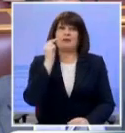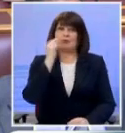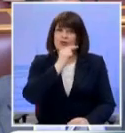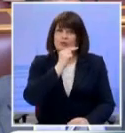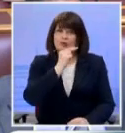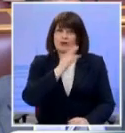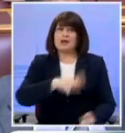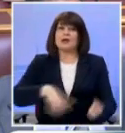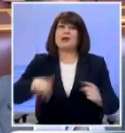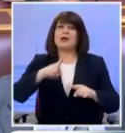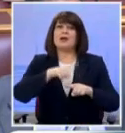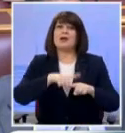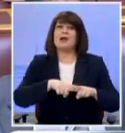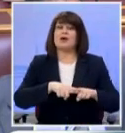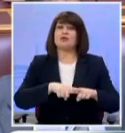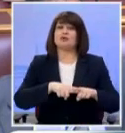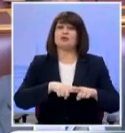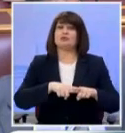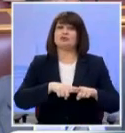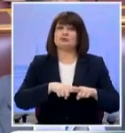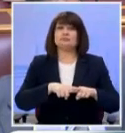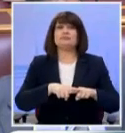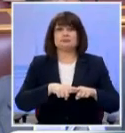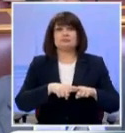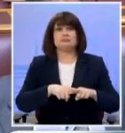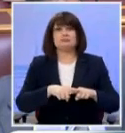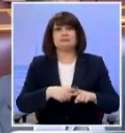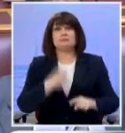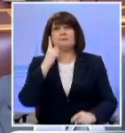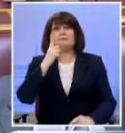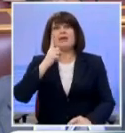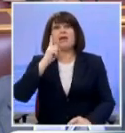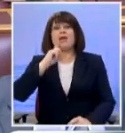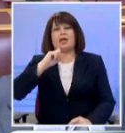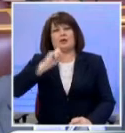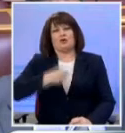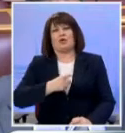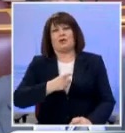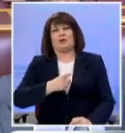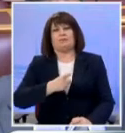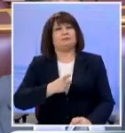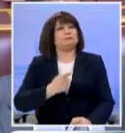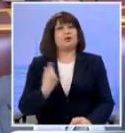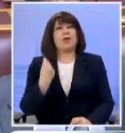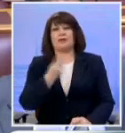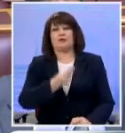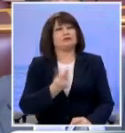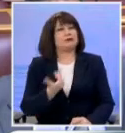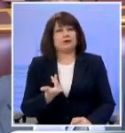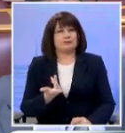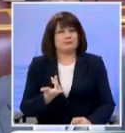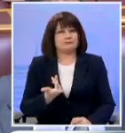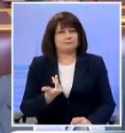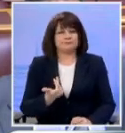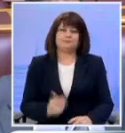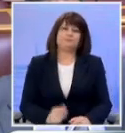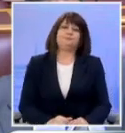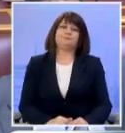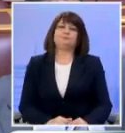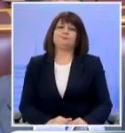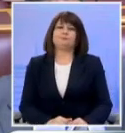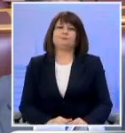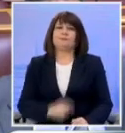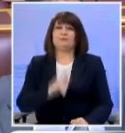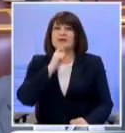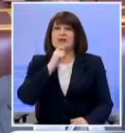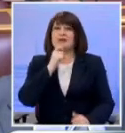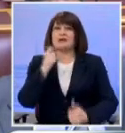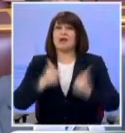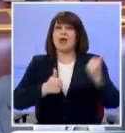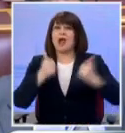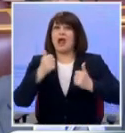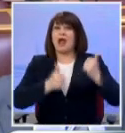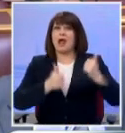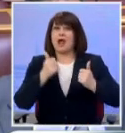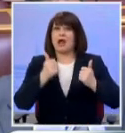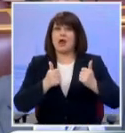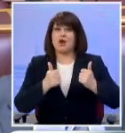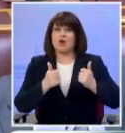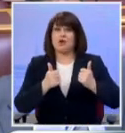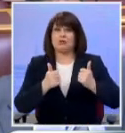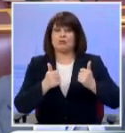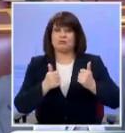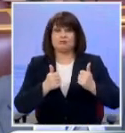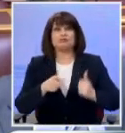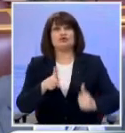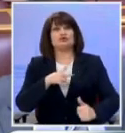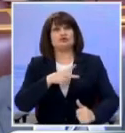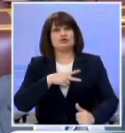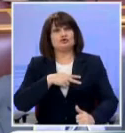ελληνικός λαός σας έδωσε μια και μοναδική εντολή, την οποία μάλιστα σύμφωνα με τις δημοσκοπήσεις, και καλά κάνατε και το